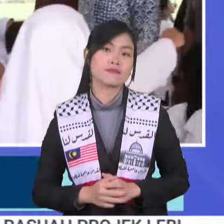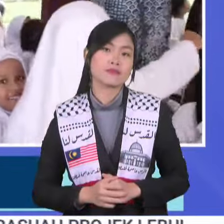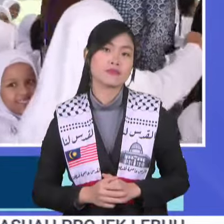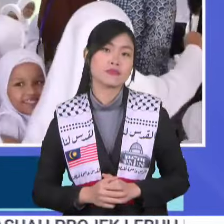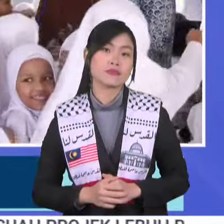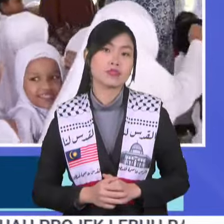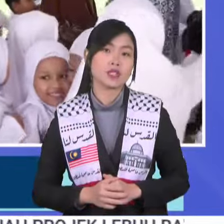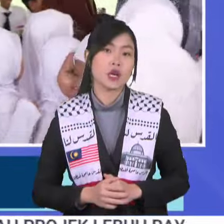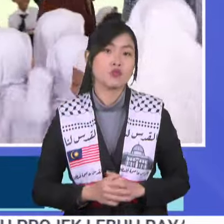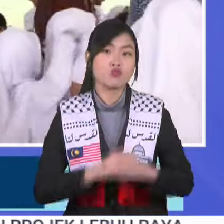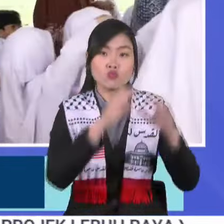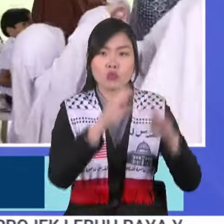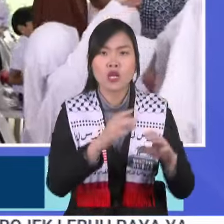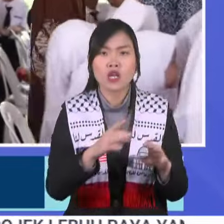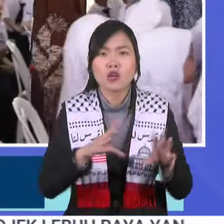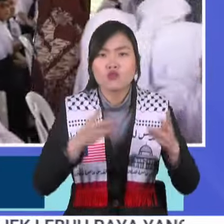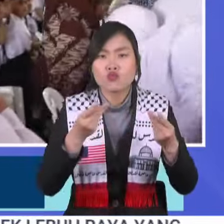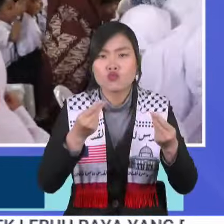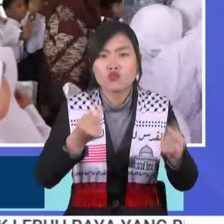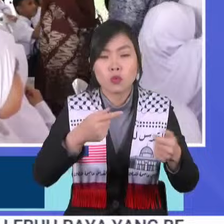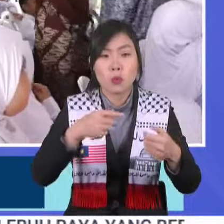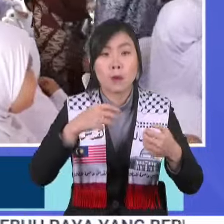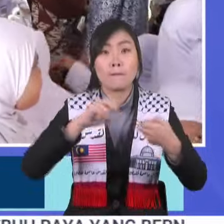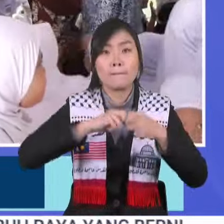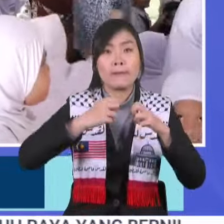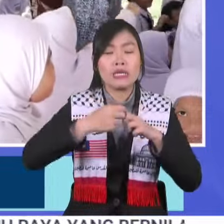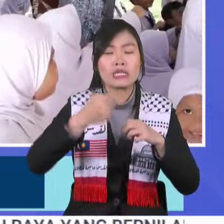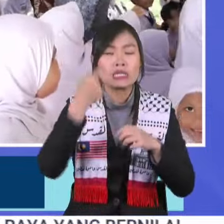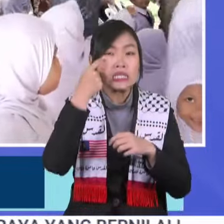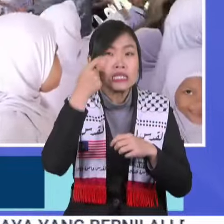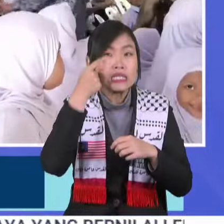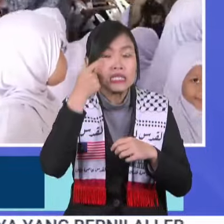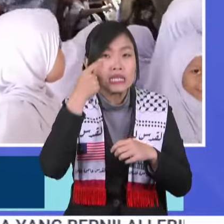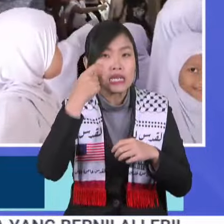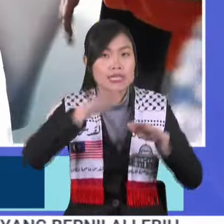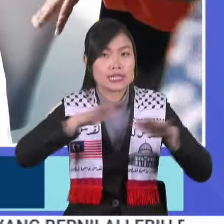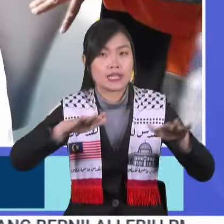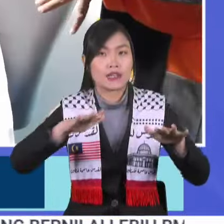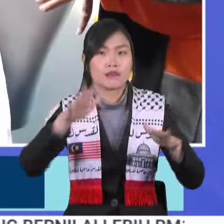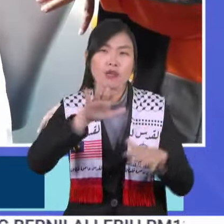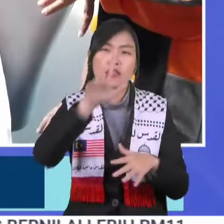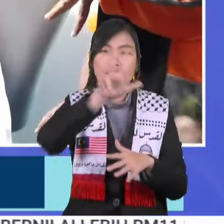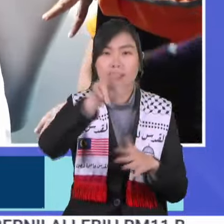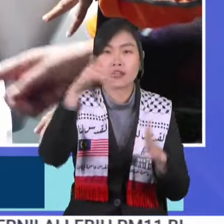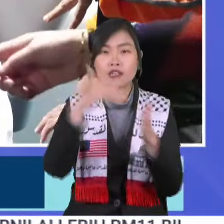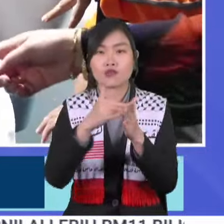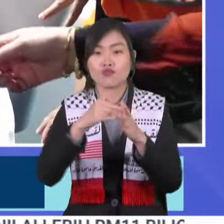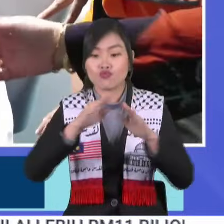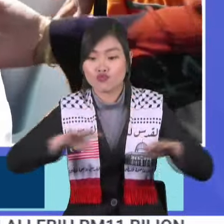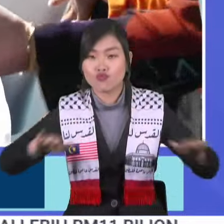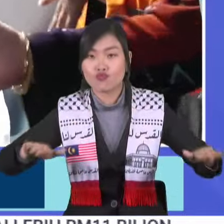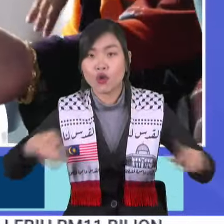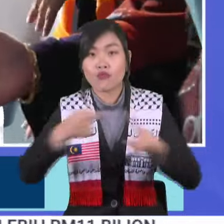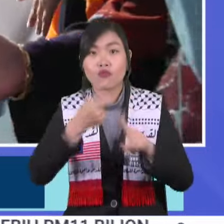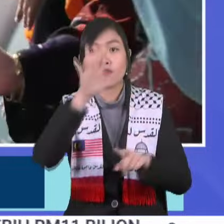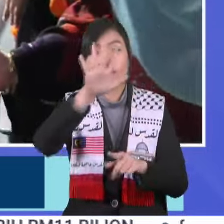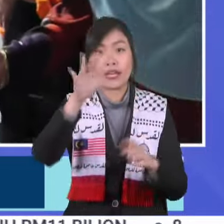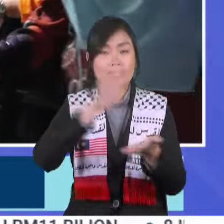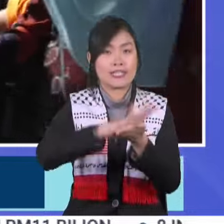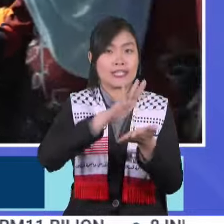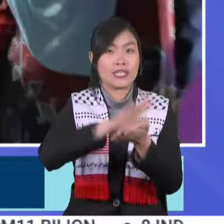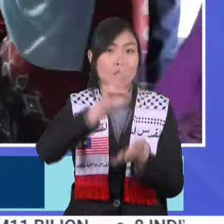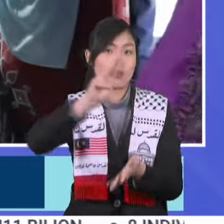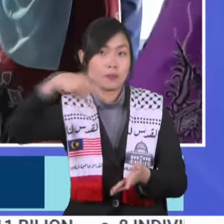Ini pula inisiatif menangani masalah kesihatan mata kanak-kanak sekolah rendah. Seramai 3,000 murid dari 5 buah sekolah di